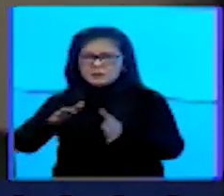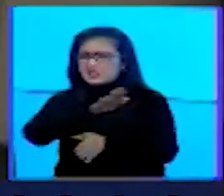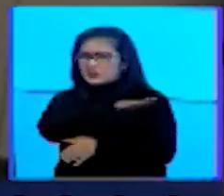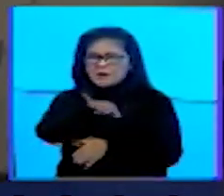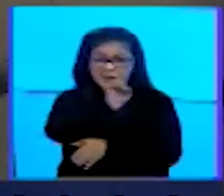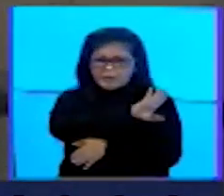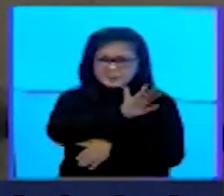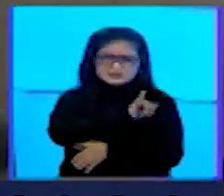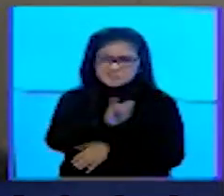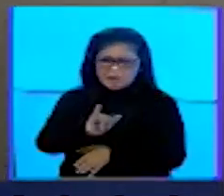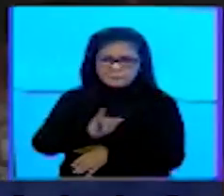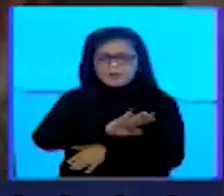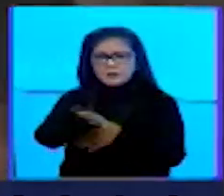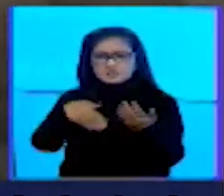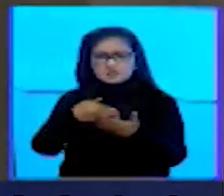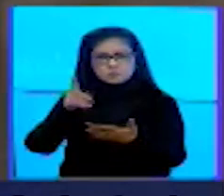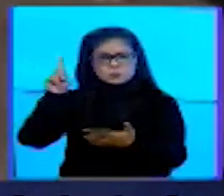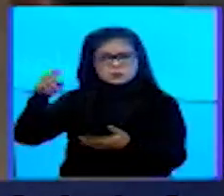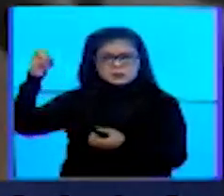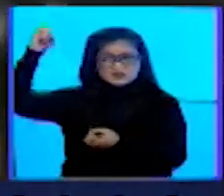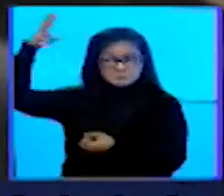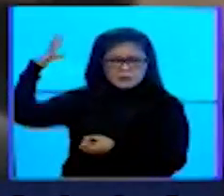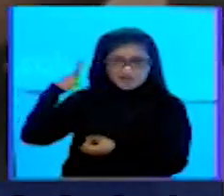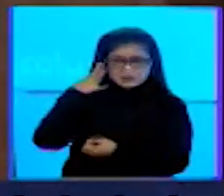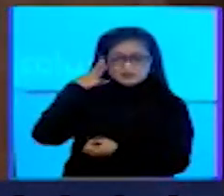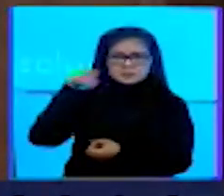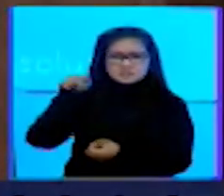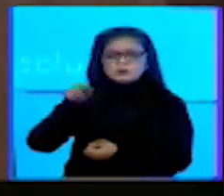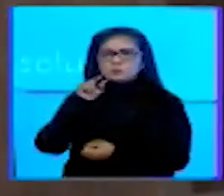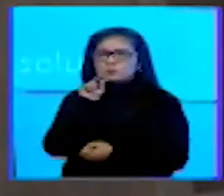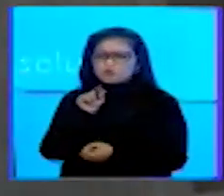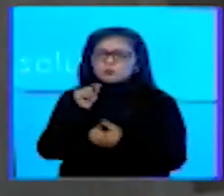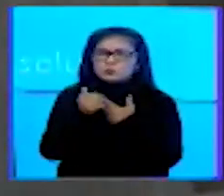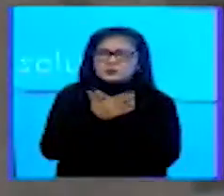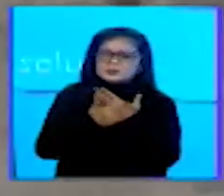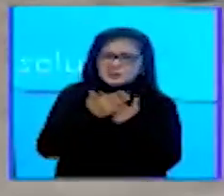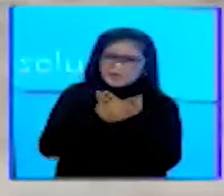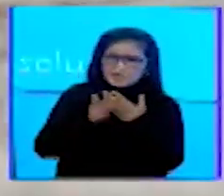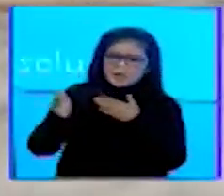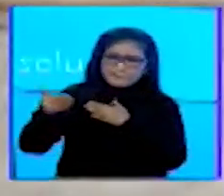makhluk Allah yang butuh kasih sayang, yang butuh rangkulan.